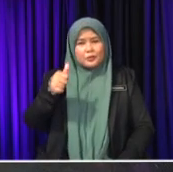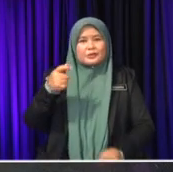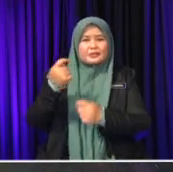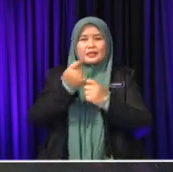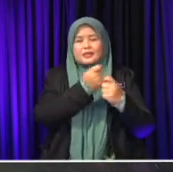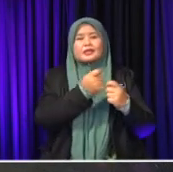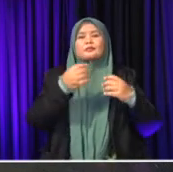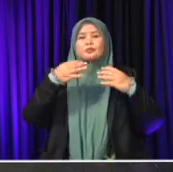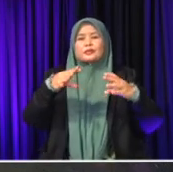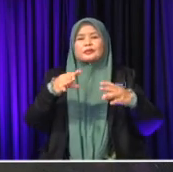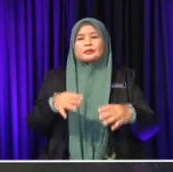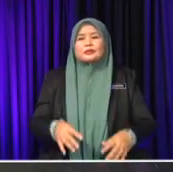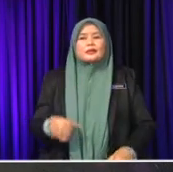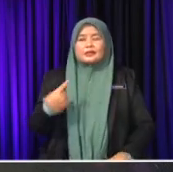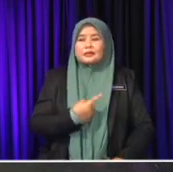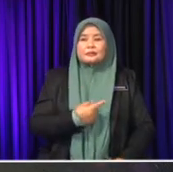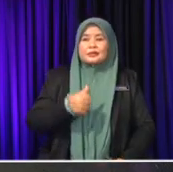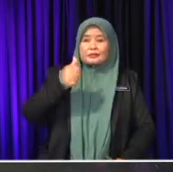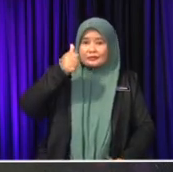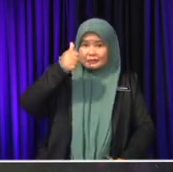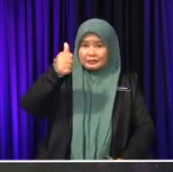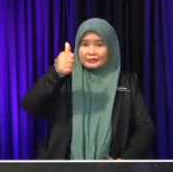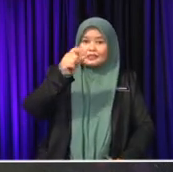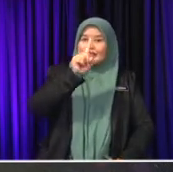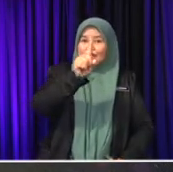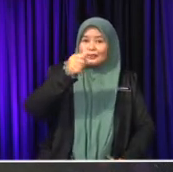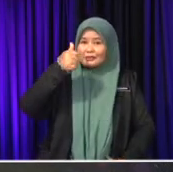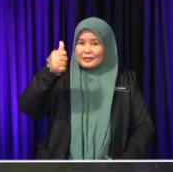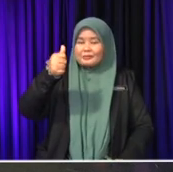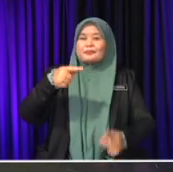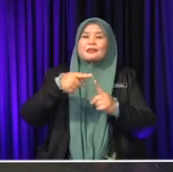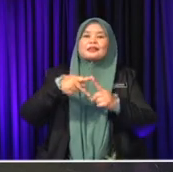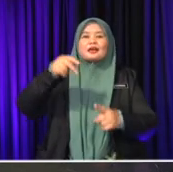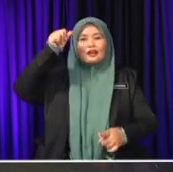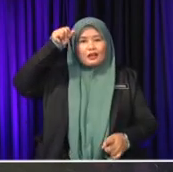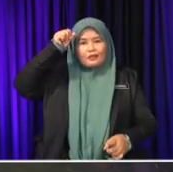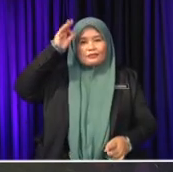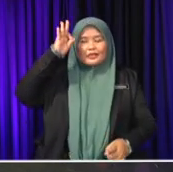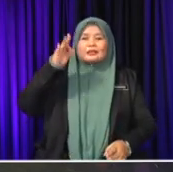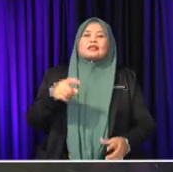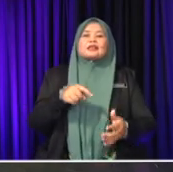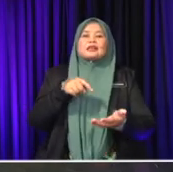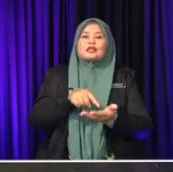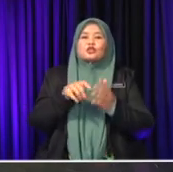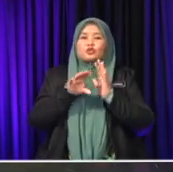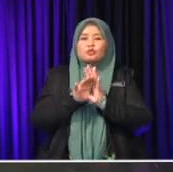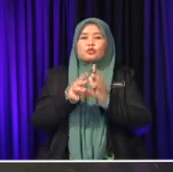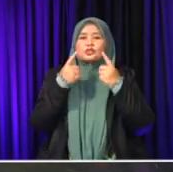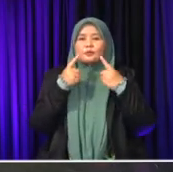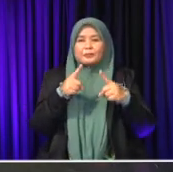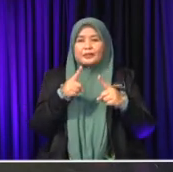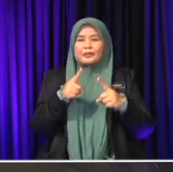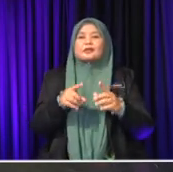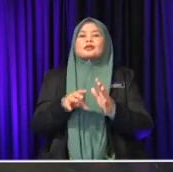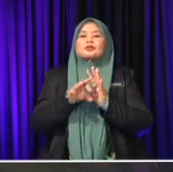itu jadi kita berikan satu kepada Abu nine Oke ini contoh jawaban Oke ini jawaban